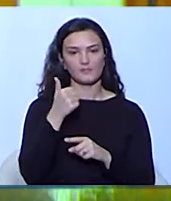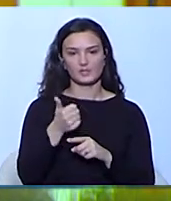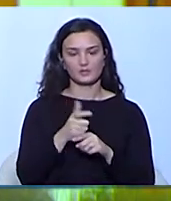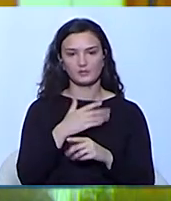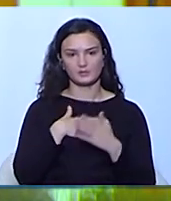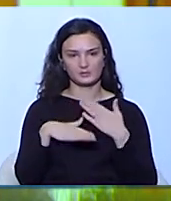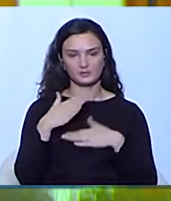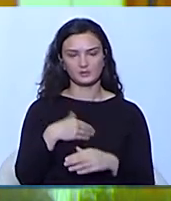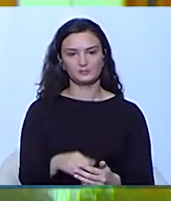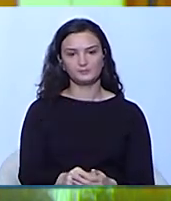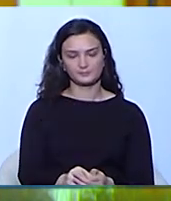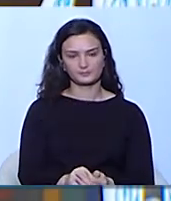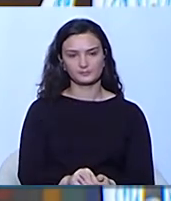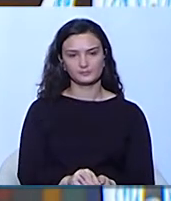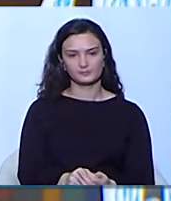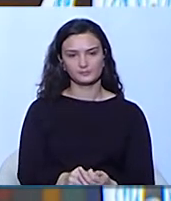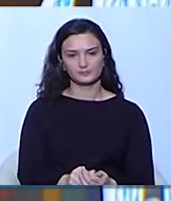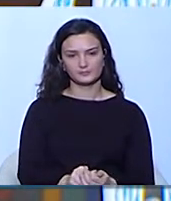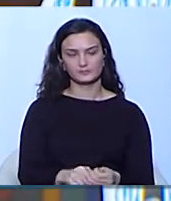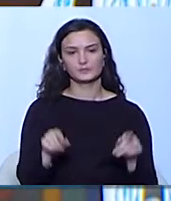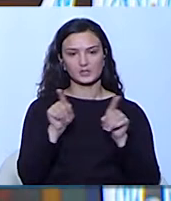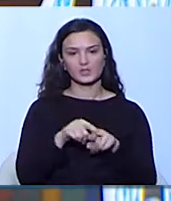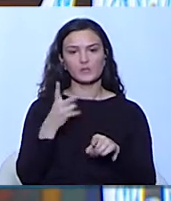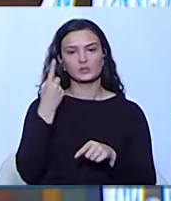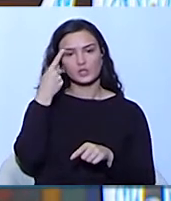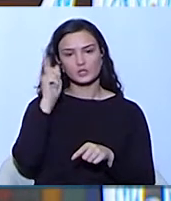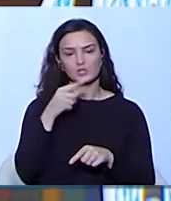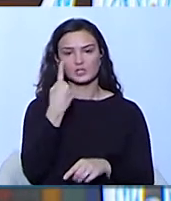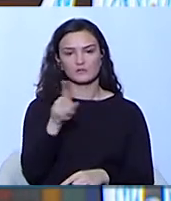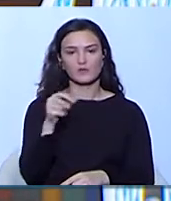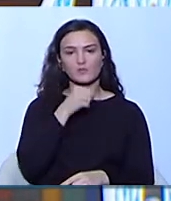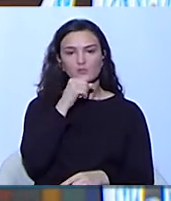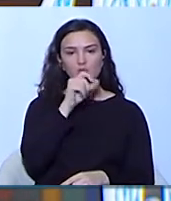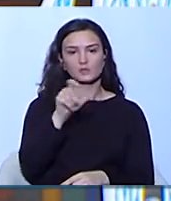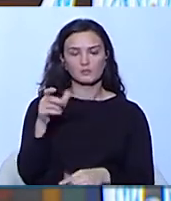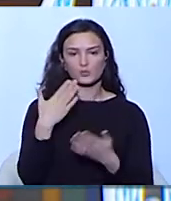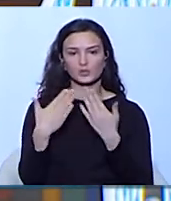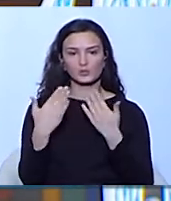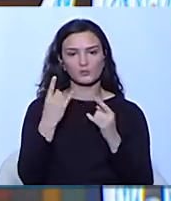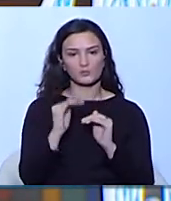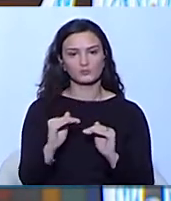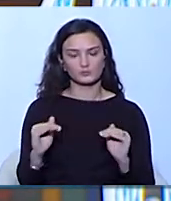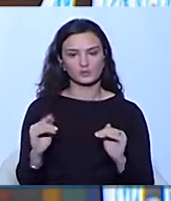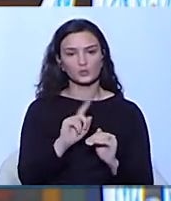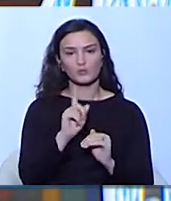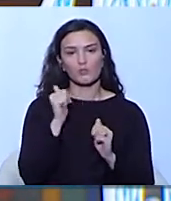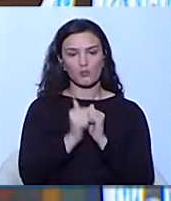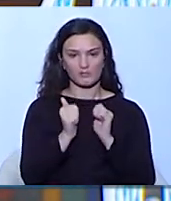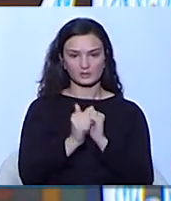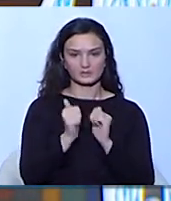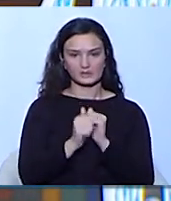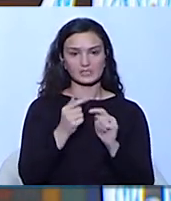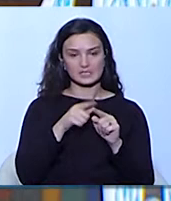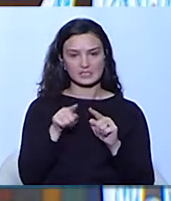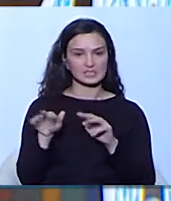ნამდვილად ძალიან კარგია. Და ასევე უნდა იცოდნენ სხვა მოზრდილებმა, რომლებიც ურთიერთობენ ბავშვებთან, რომ ყოველთვის